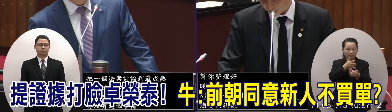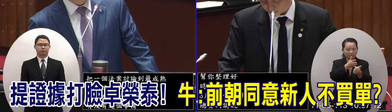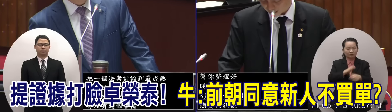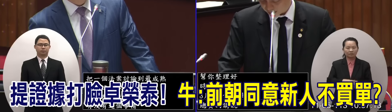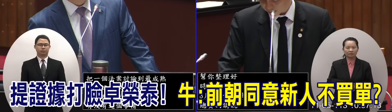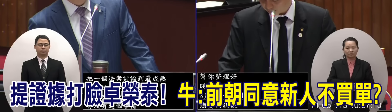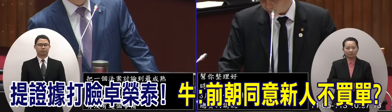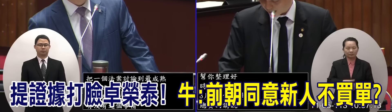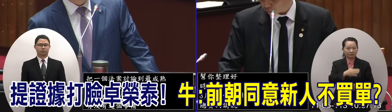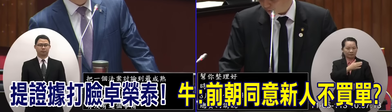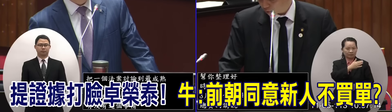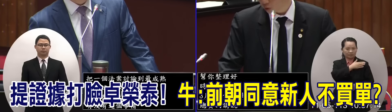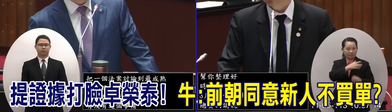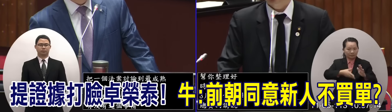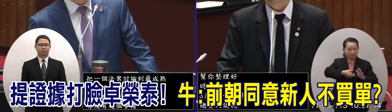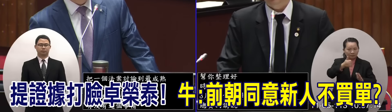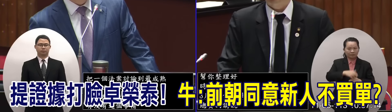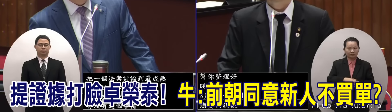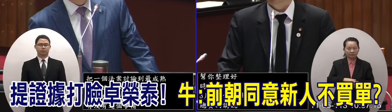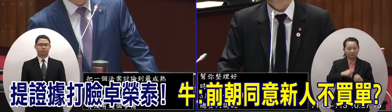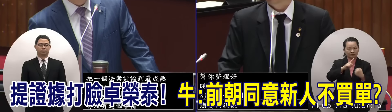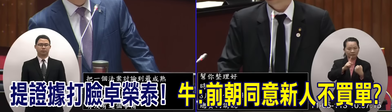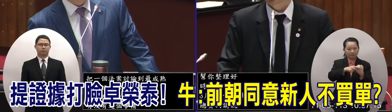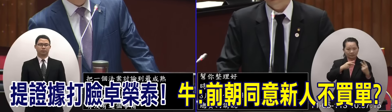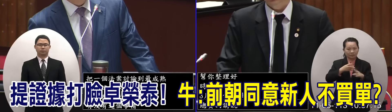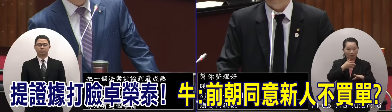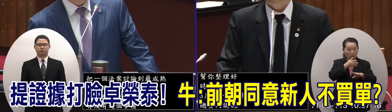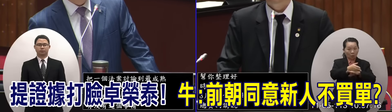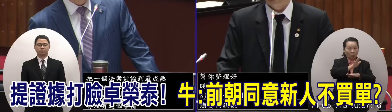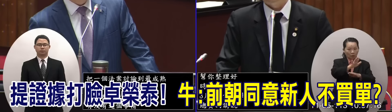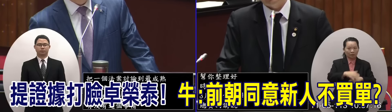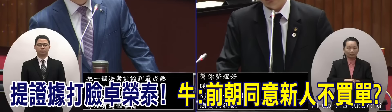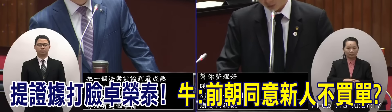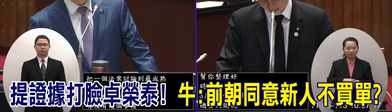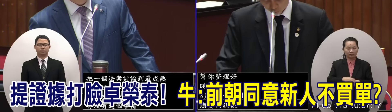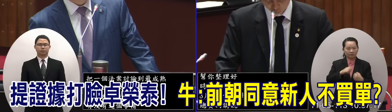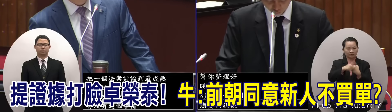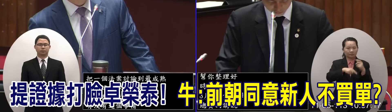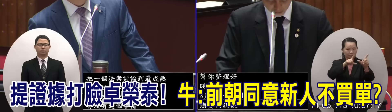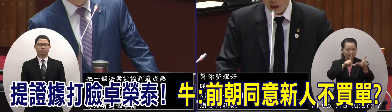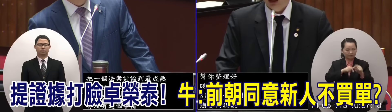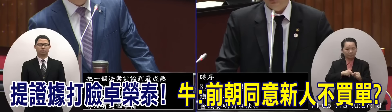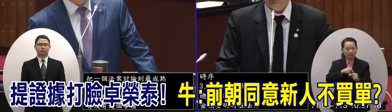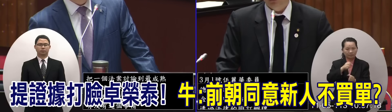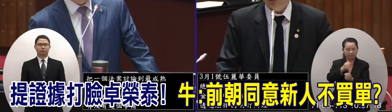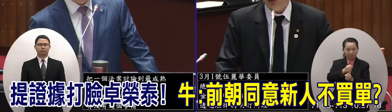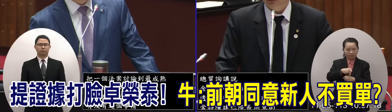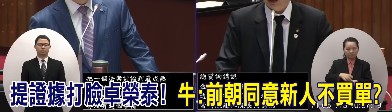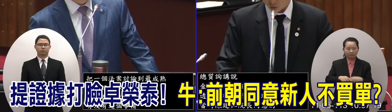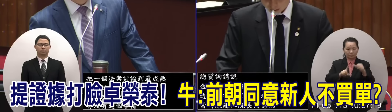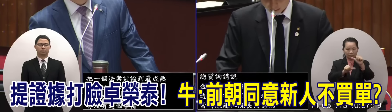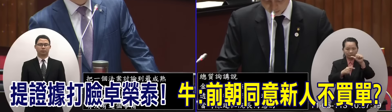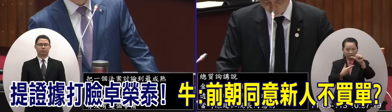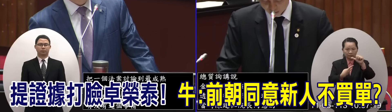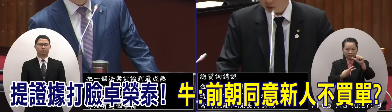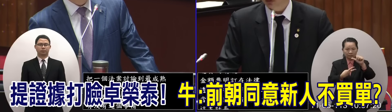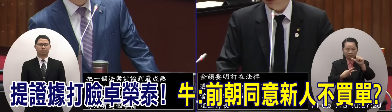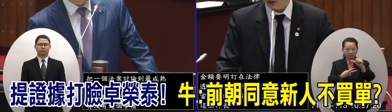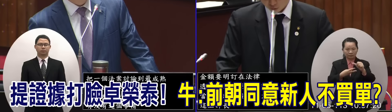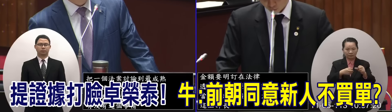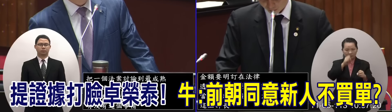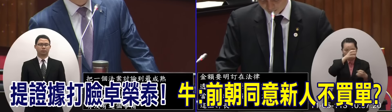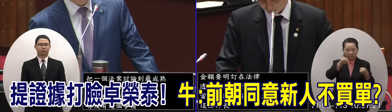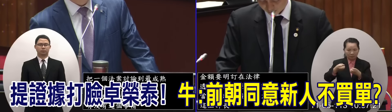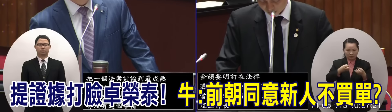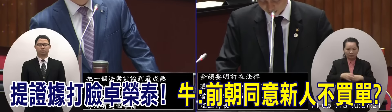政院长陈建仁答询说，修法通过，我们就照修法的结果来做处理。在5月2号党团协商的过程中，这个、